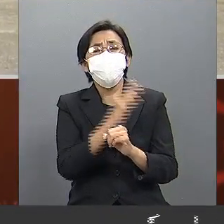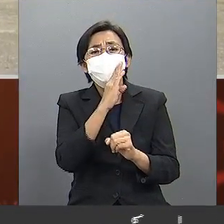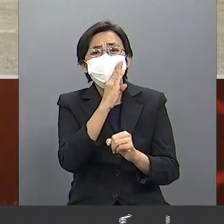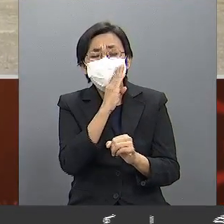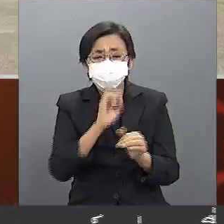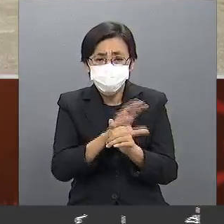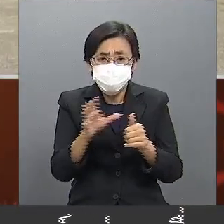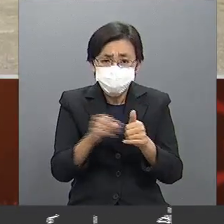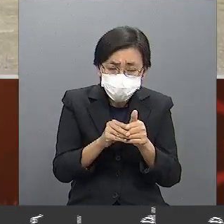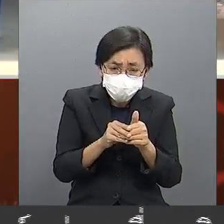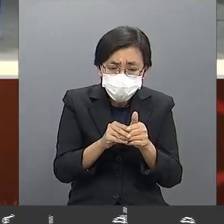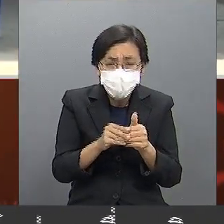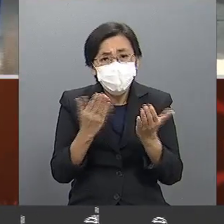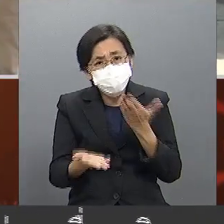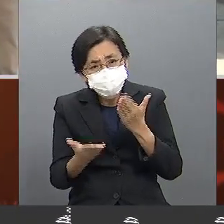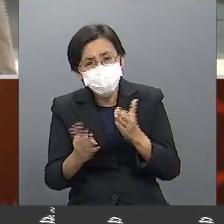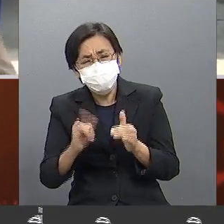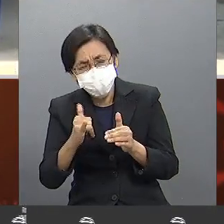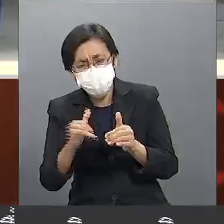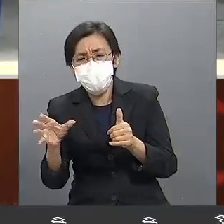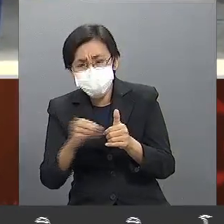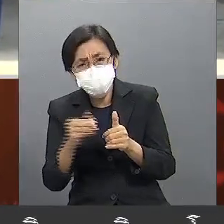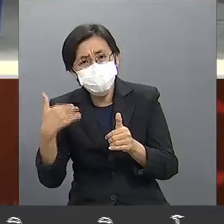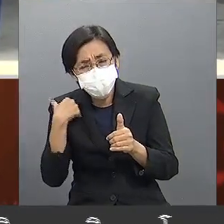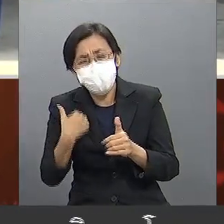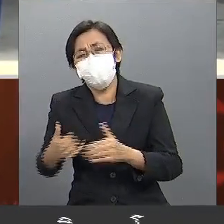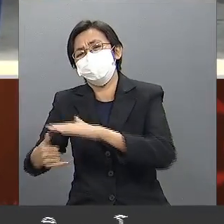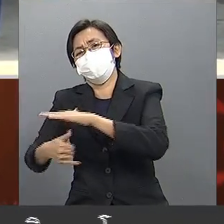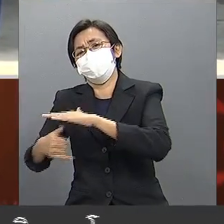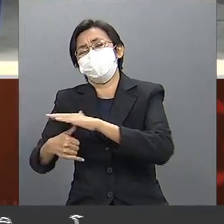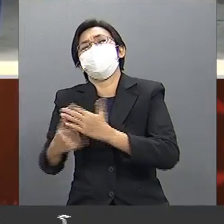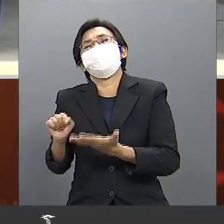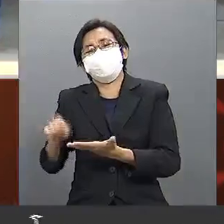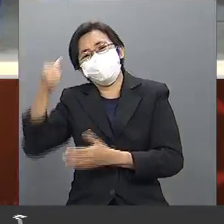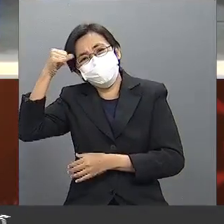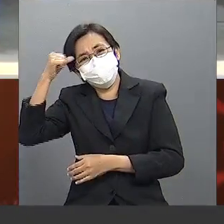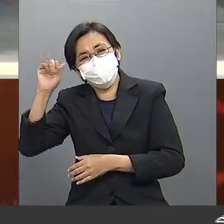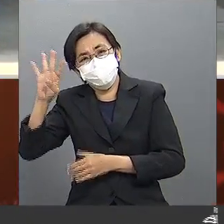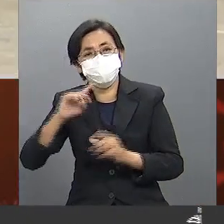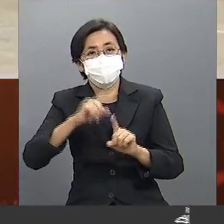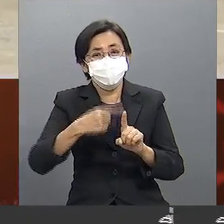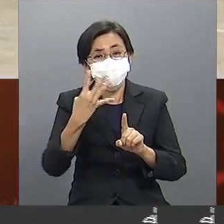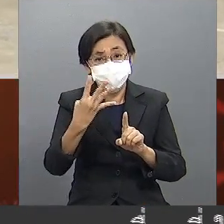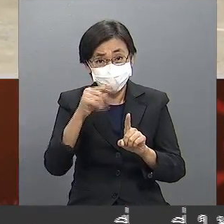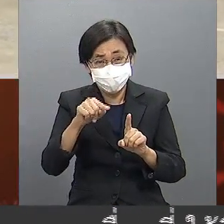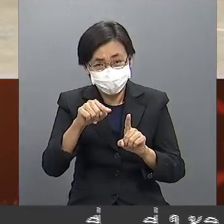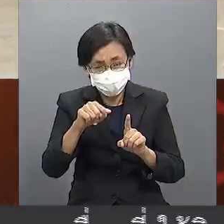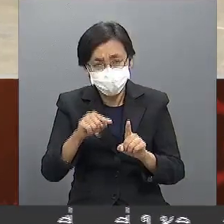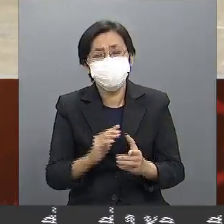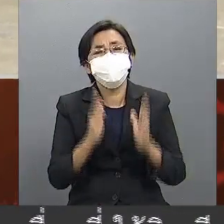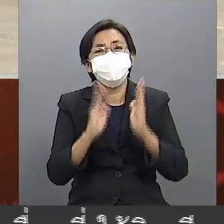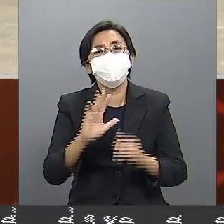ในน้องนักศึกษาแพทย์ตอนนี้ก็เป็นคลัสเตอร์ที่เรากังวลอยู่ในตอนนี้ครับ แต่ว่ากลุ่มนี้เราตามตัวได้ใช่ไหม ตามตัวได้ครับ